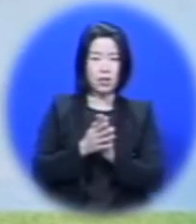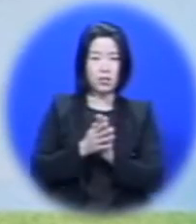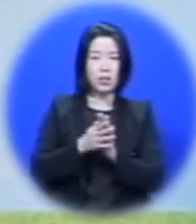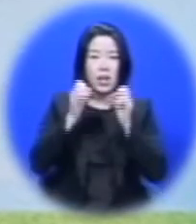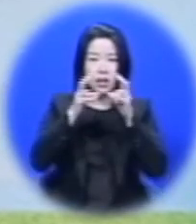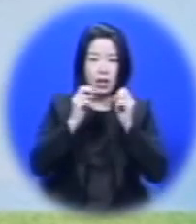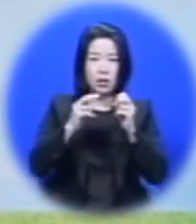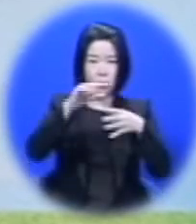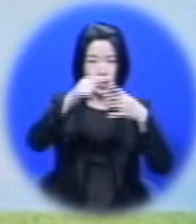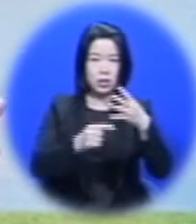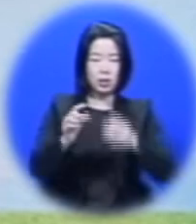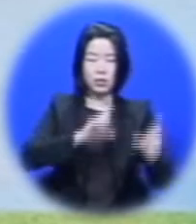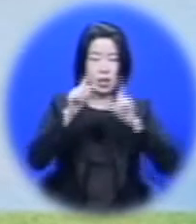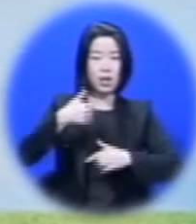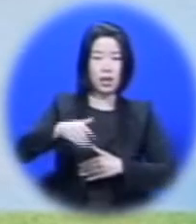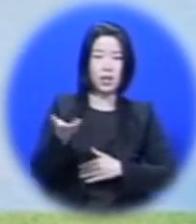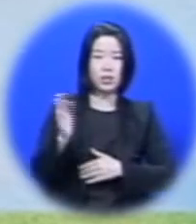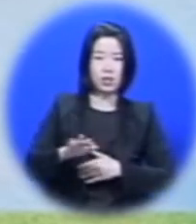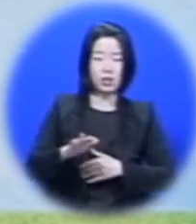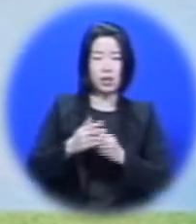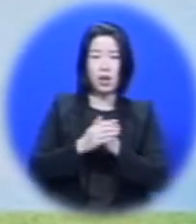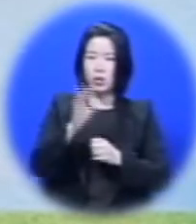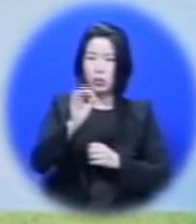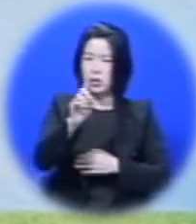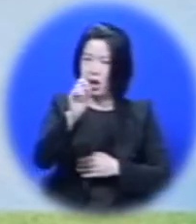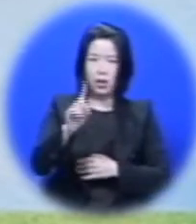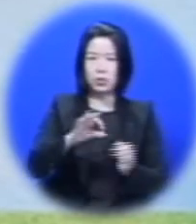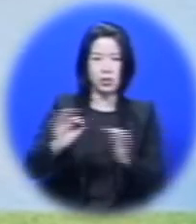살아가야 되는데 돈이 하나도 없어졌으니 어떡합니까?